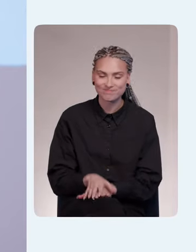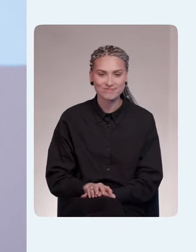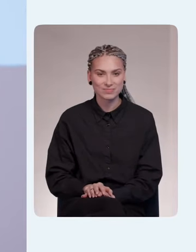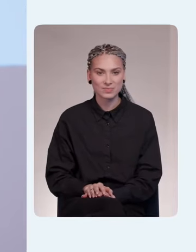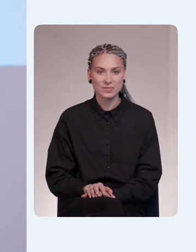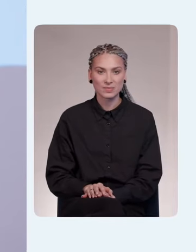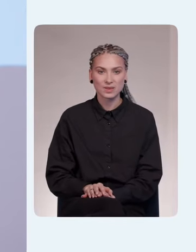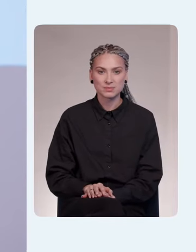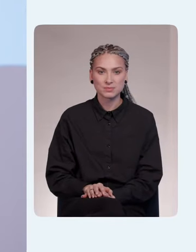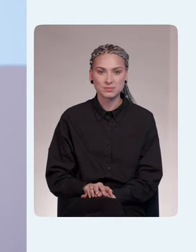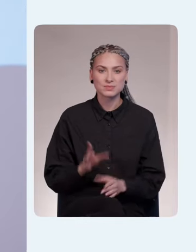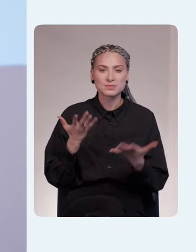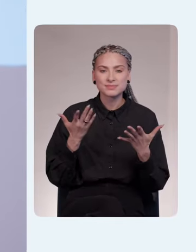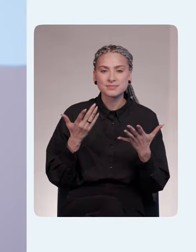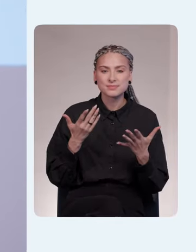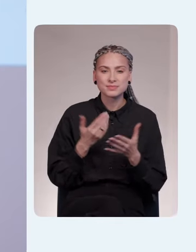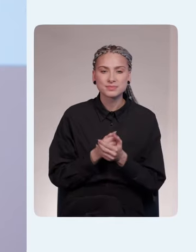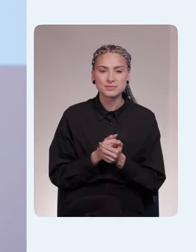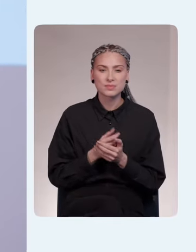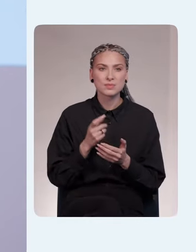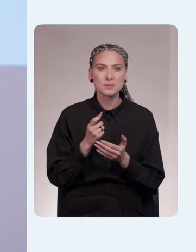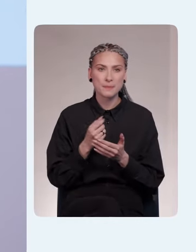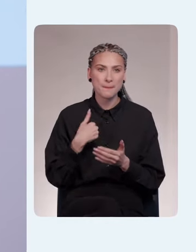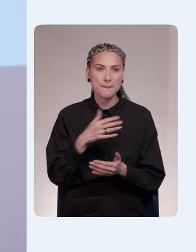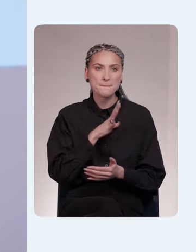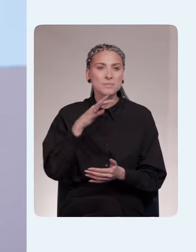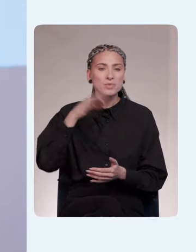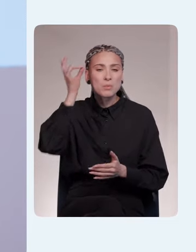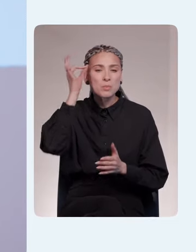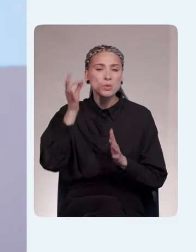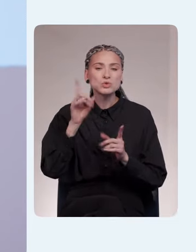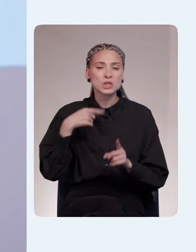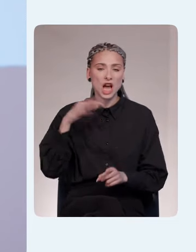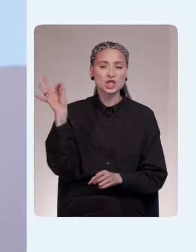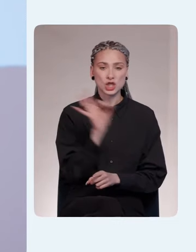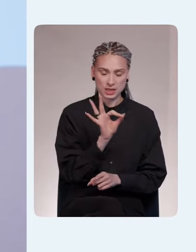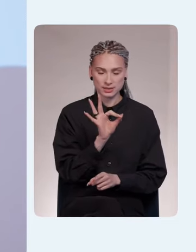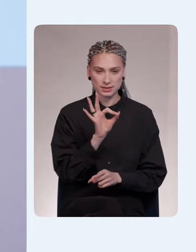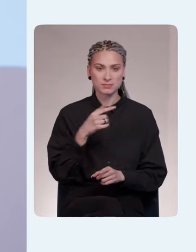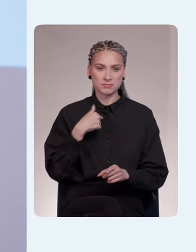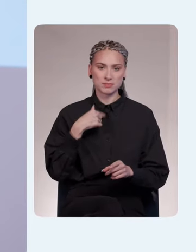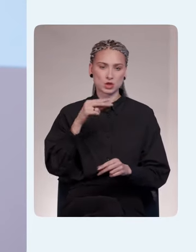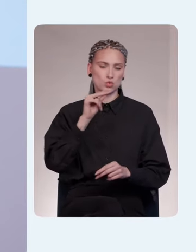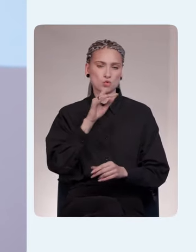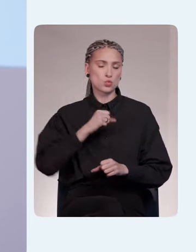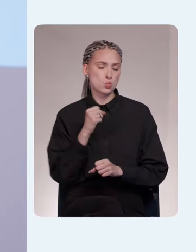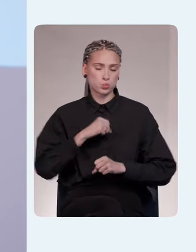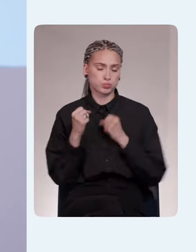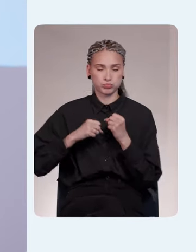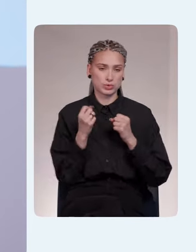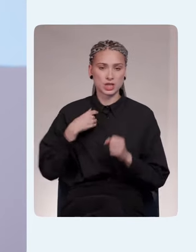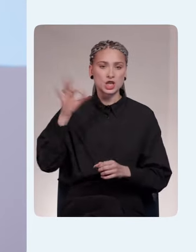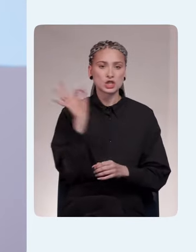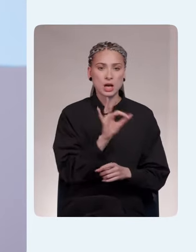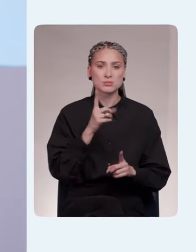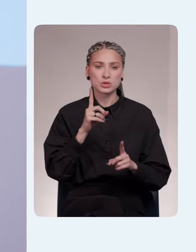В моменте я понял, что, оказывается, ко мне очень часто набиваются в друзья. Очень часто. Потому что